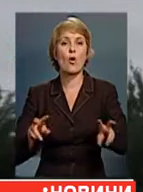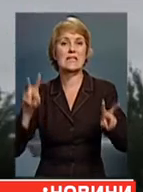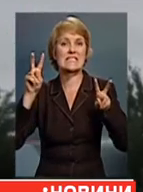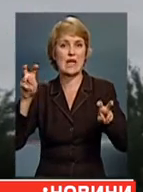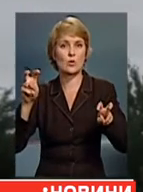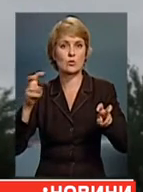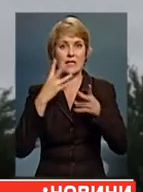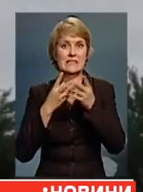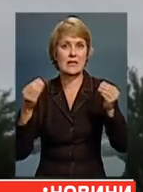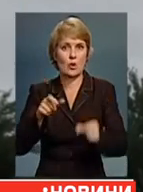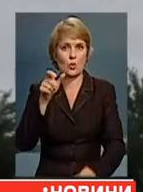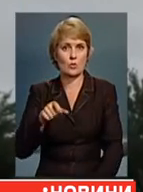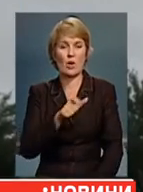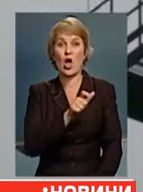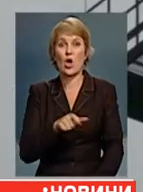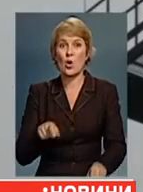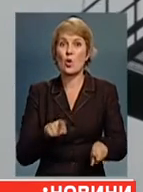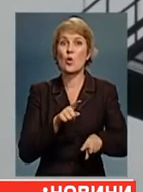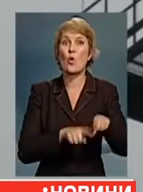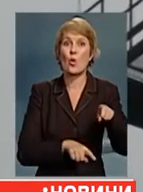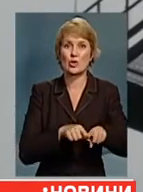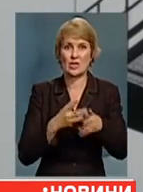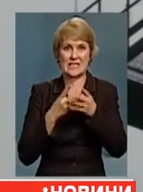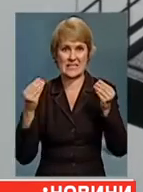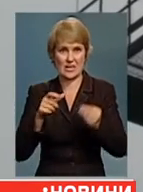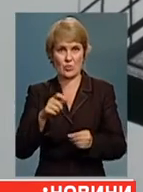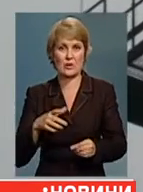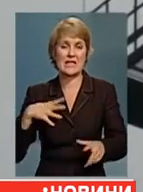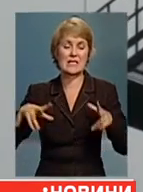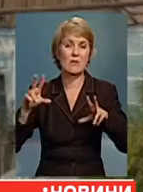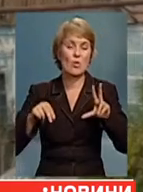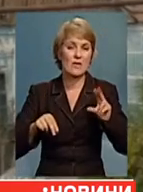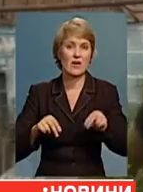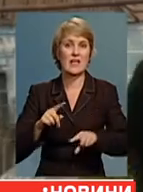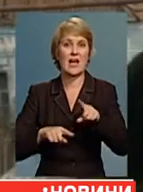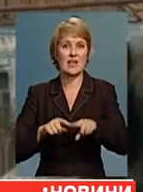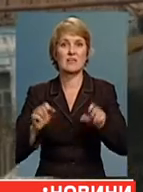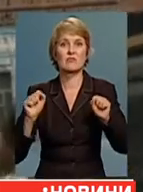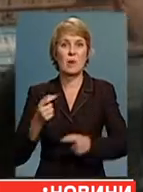особи. Родичі безвісти зниклих людей в зоні АТО сподіваються, що їх рідним вдасться